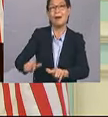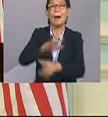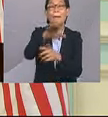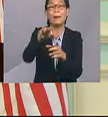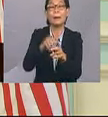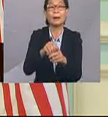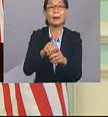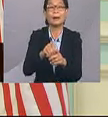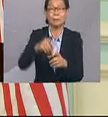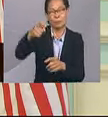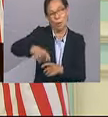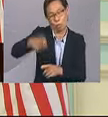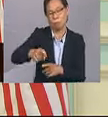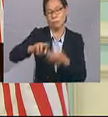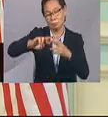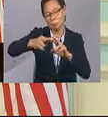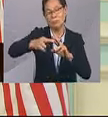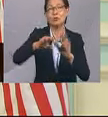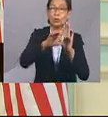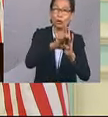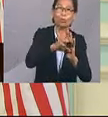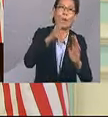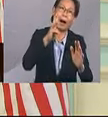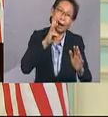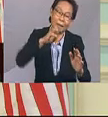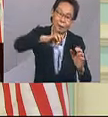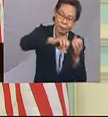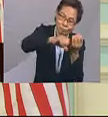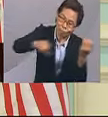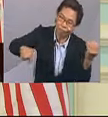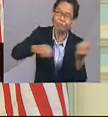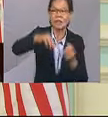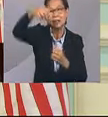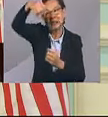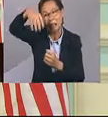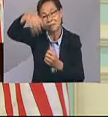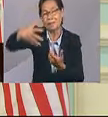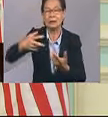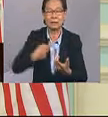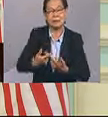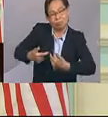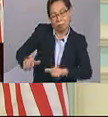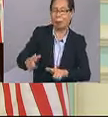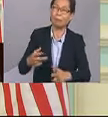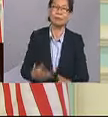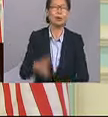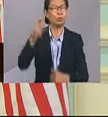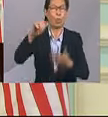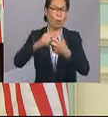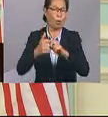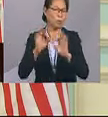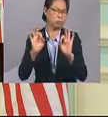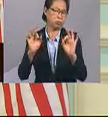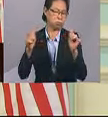melibatkan keperluan seperti utility dan sebagainya. Ya, jadi kita benarkan ya, tidak ada isu